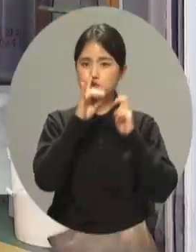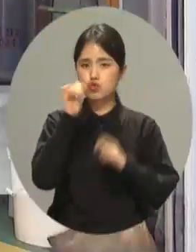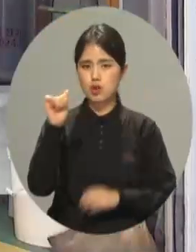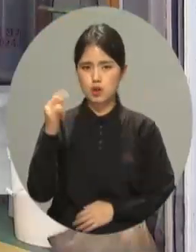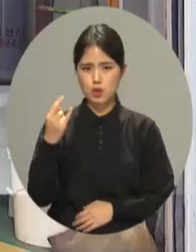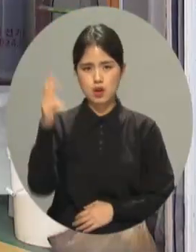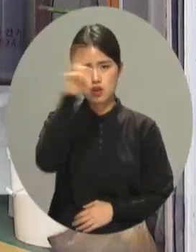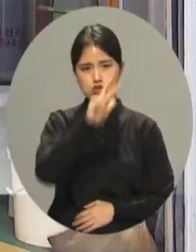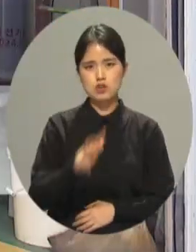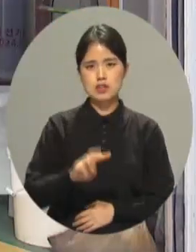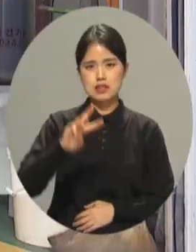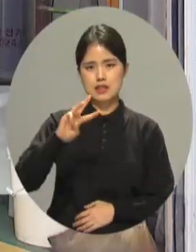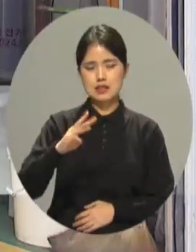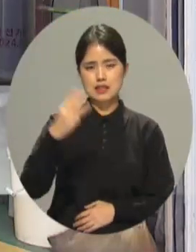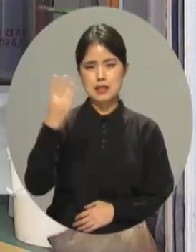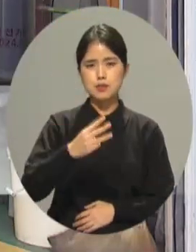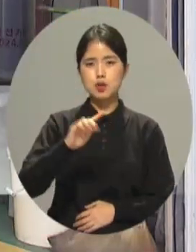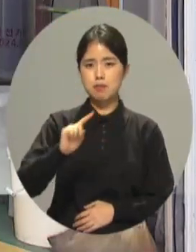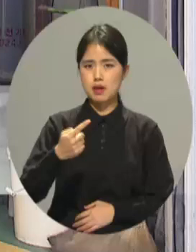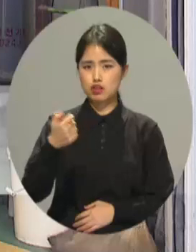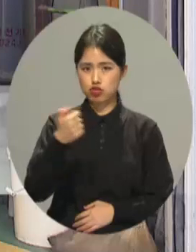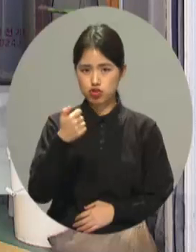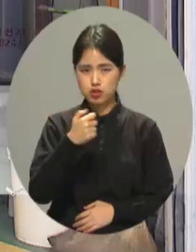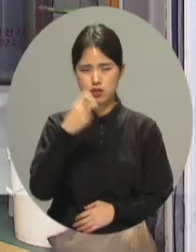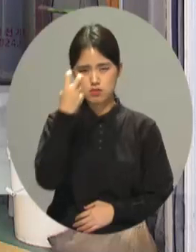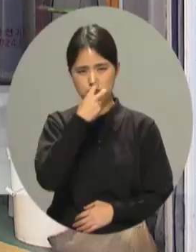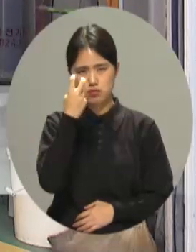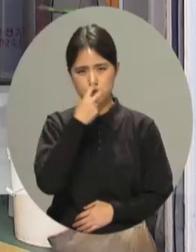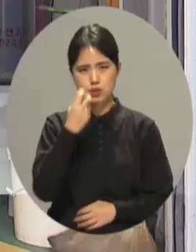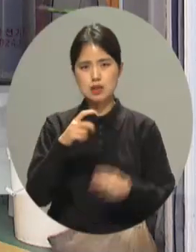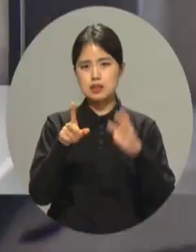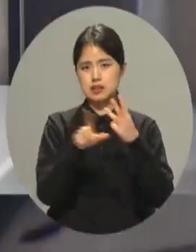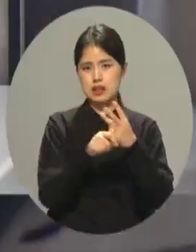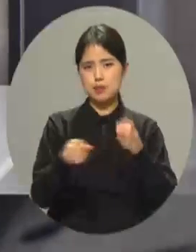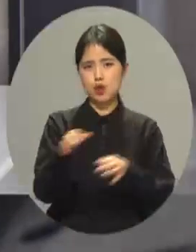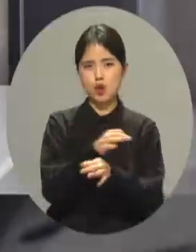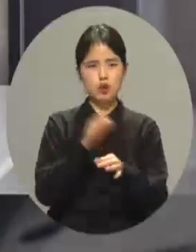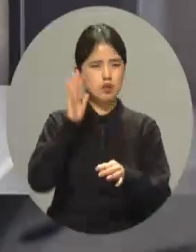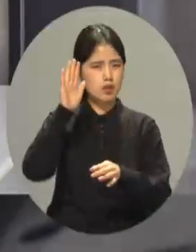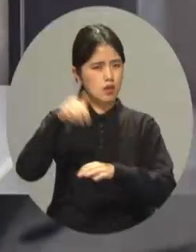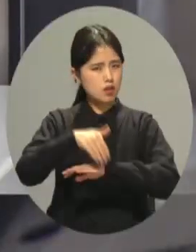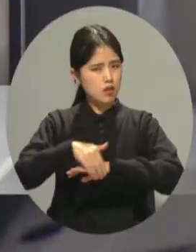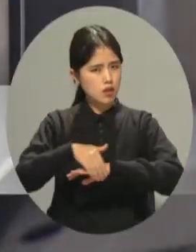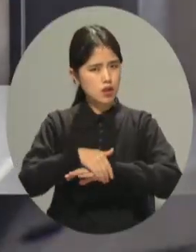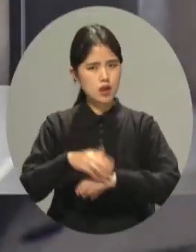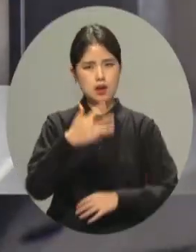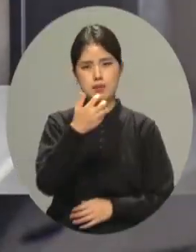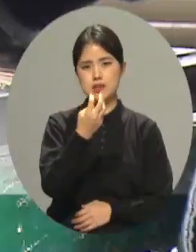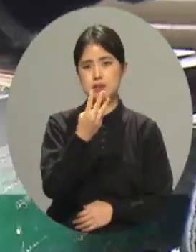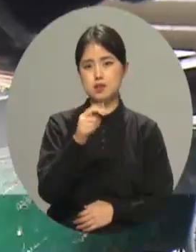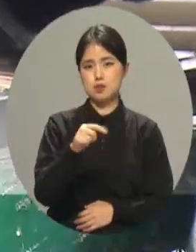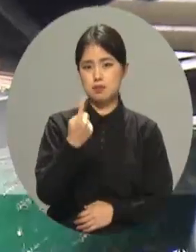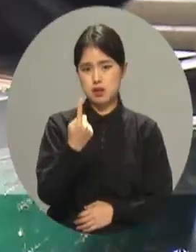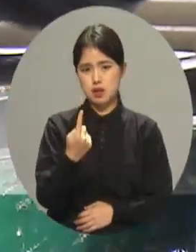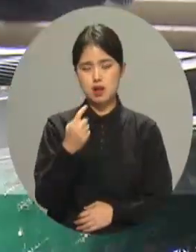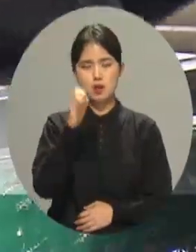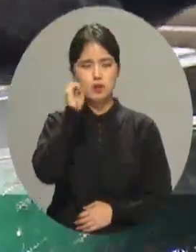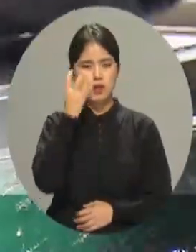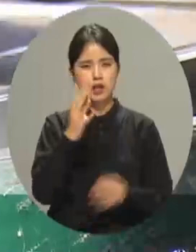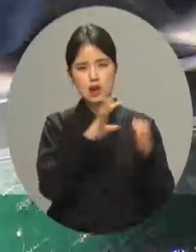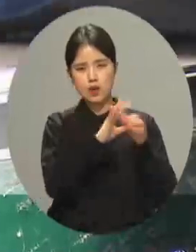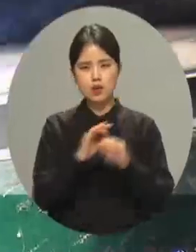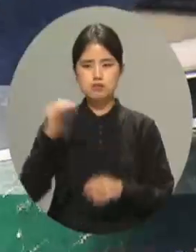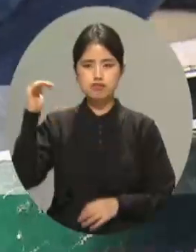전국 3,150개 중소기업을 대상으로 조사한 3월 경기 전망 지수는 83.1로 4개월